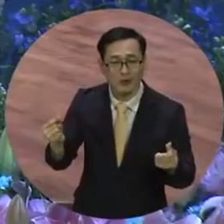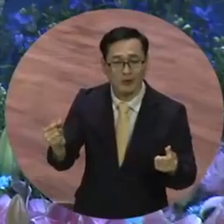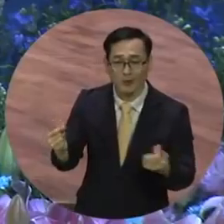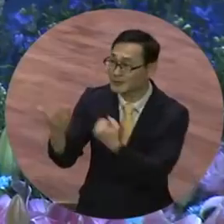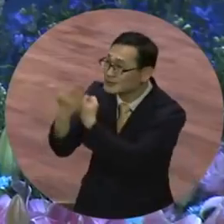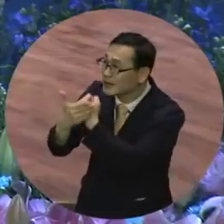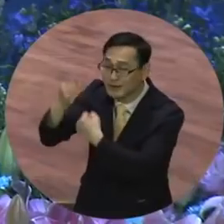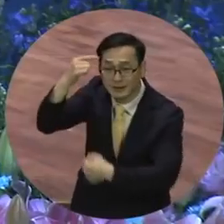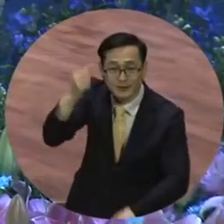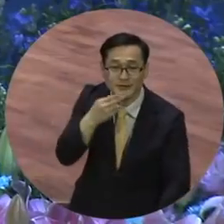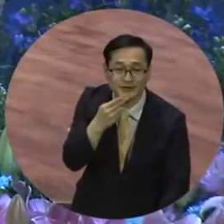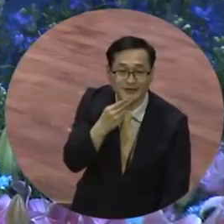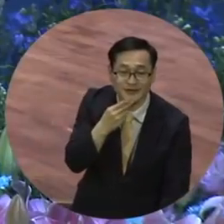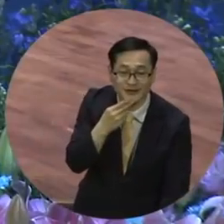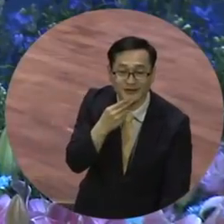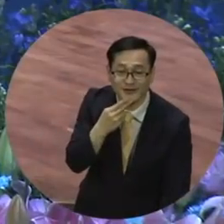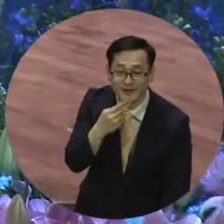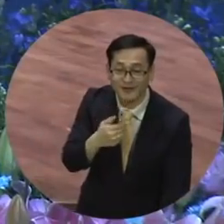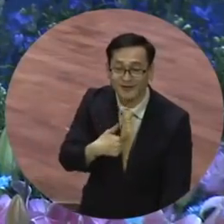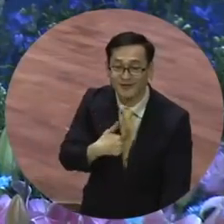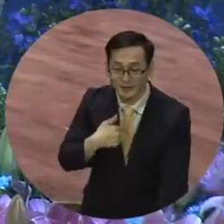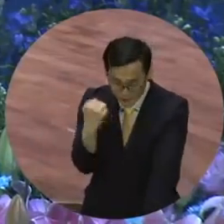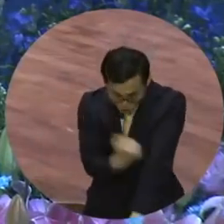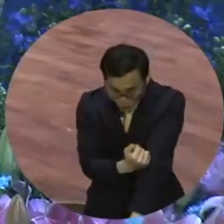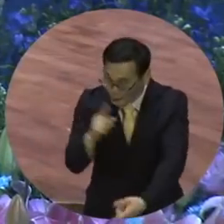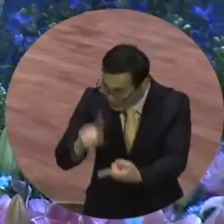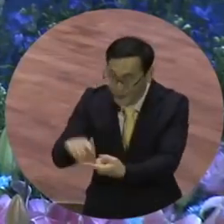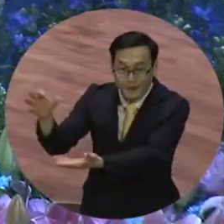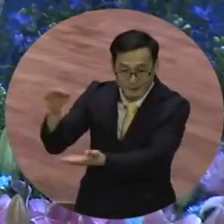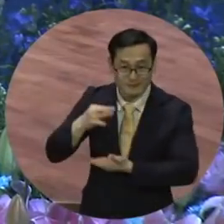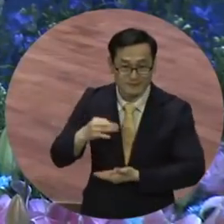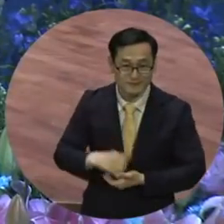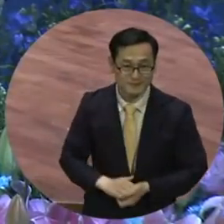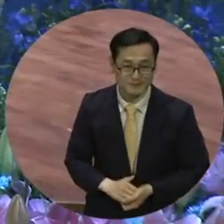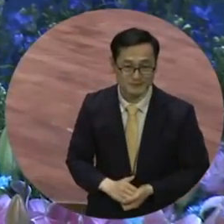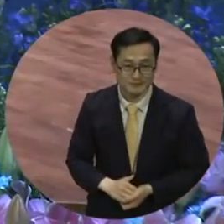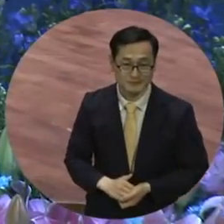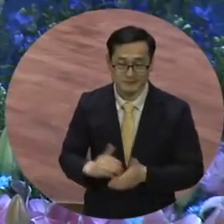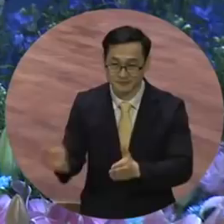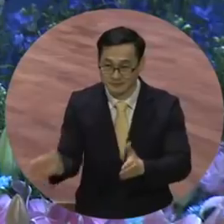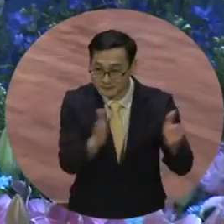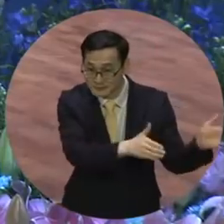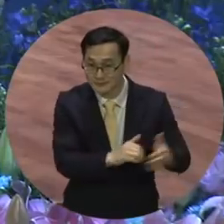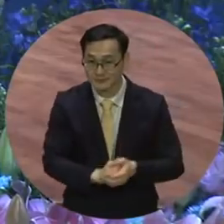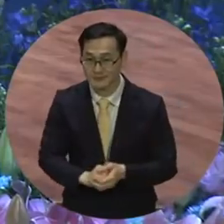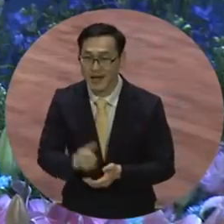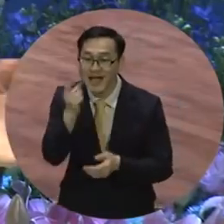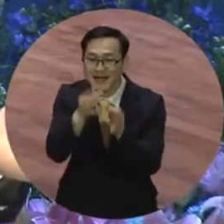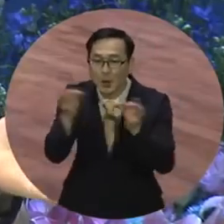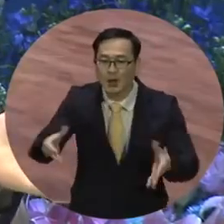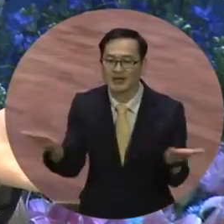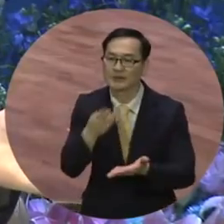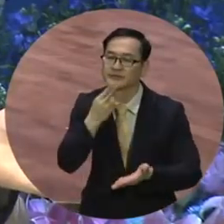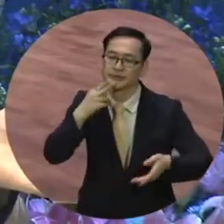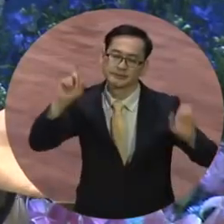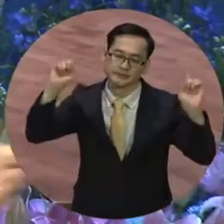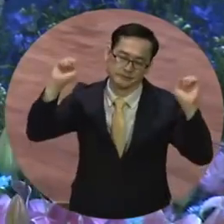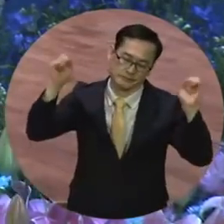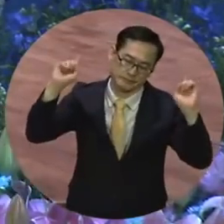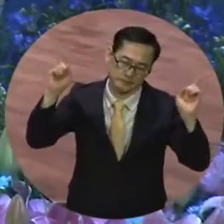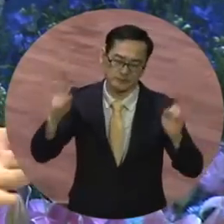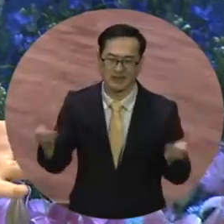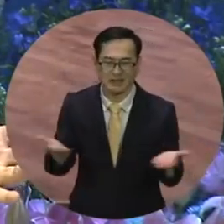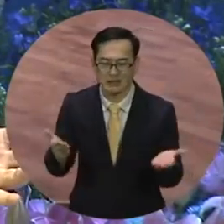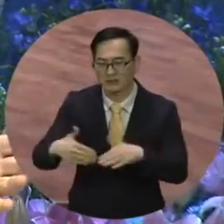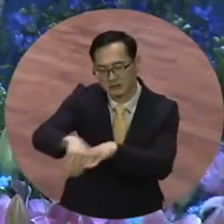전혀 거기에 대해서 무슨, 당당하게 그냥 내 수고의 대가다. 그런데 한 달 동안 일 안 했어요.